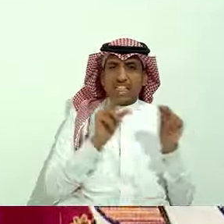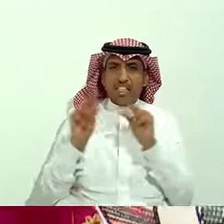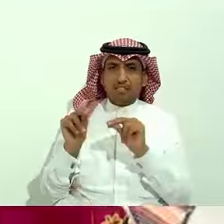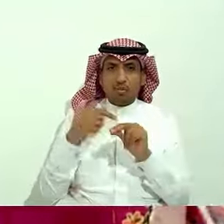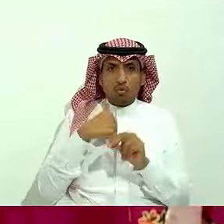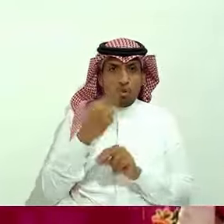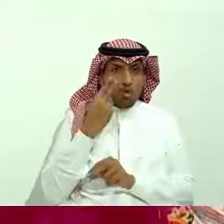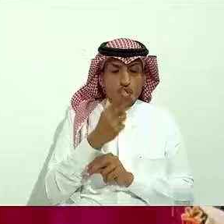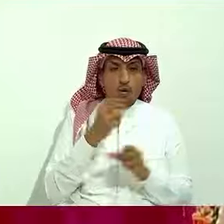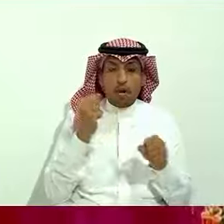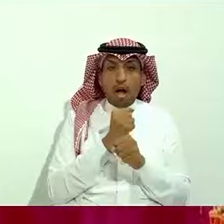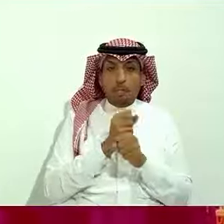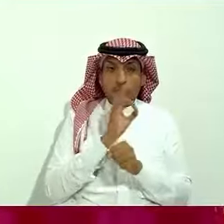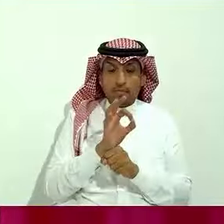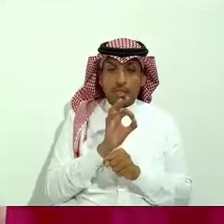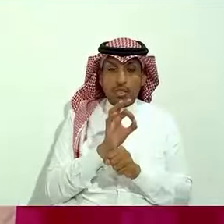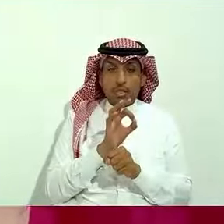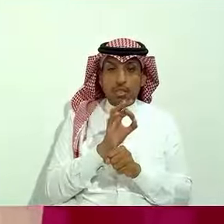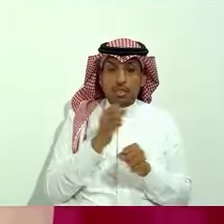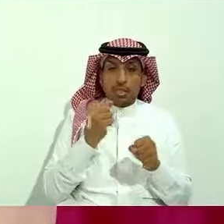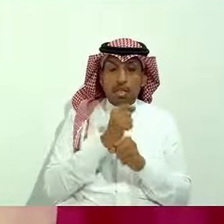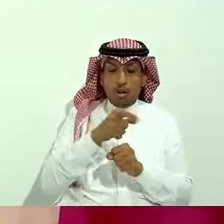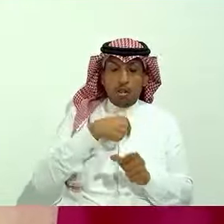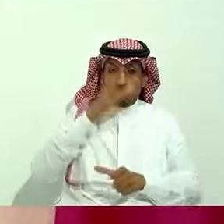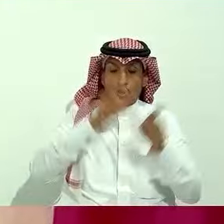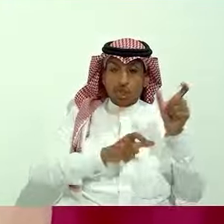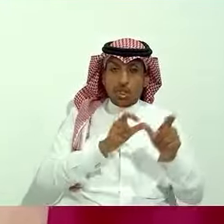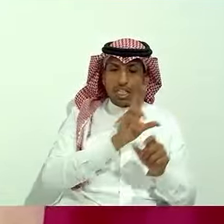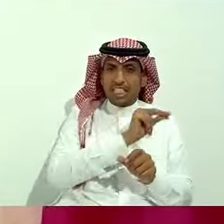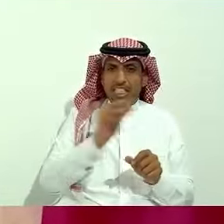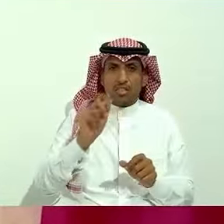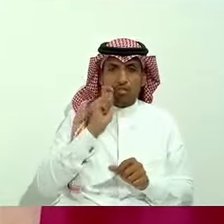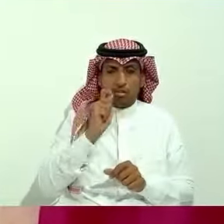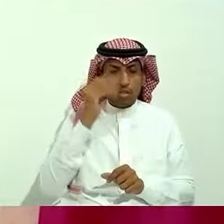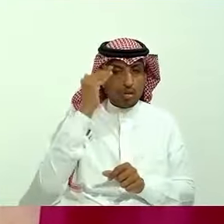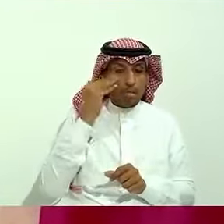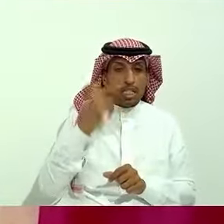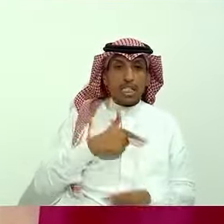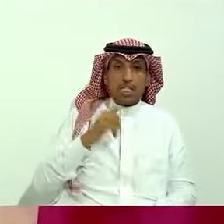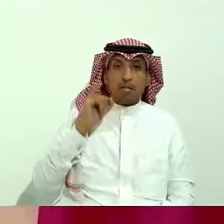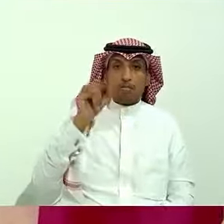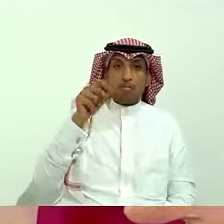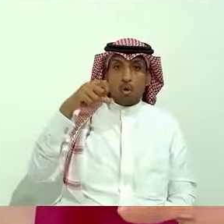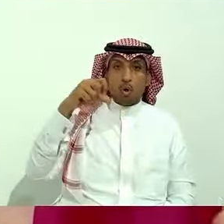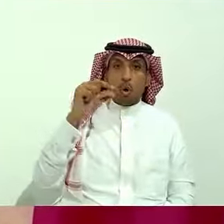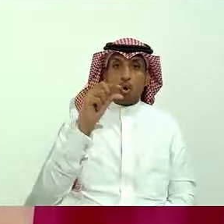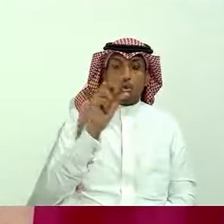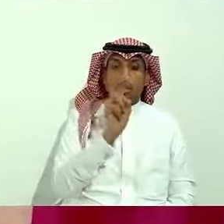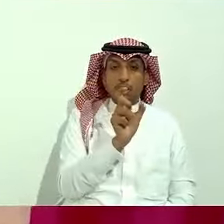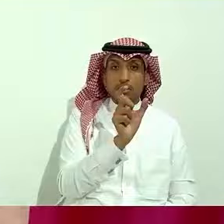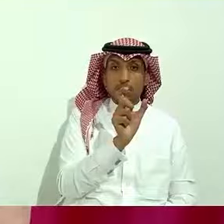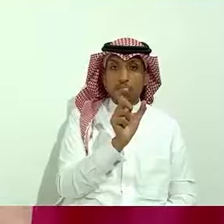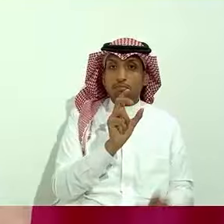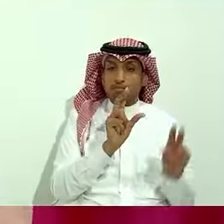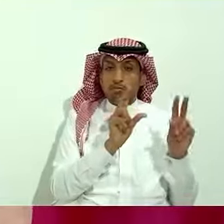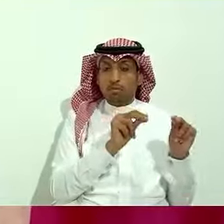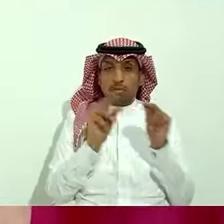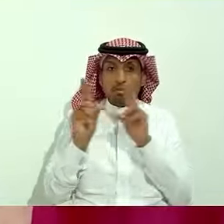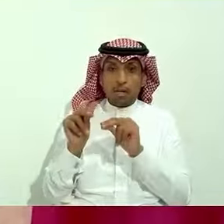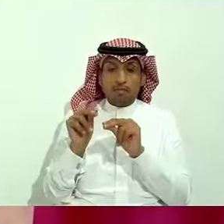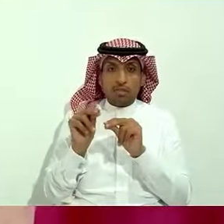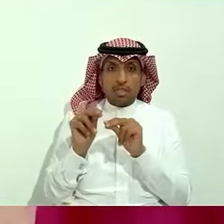ملفت ومثير للاهتمام انه اخذ قطعه يمكن كانت رجاليه وعملها يونيسكس، اللي هو ثوب المرودن. الثوب المرودن حلو مره حلو،